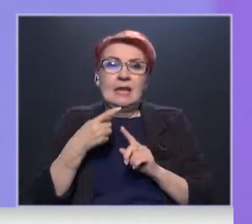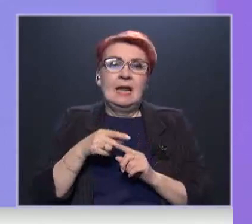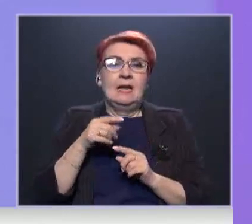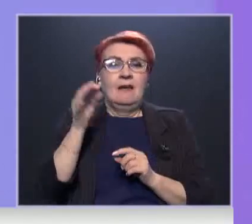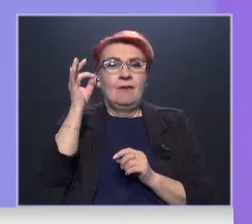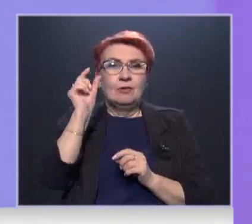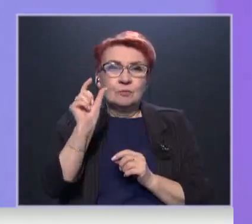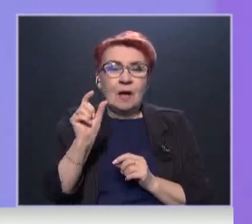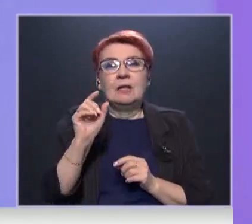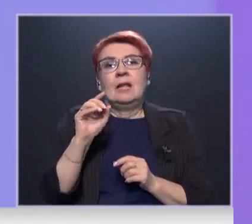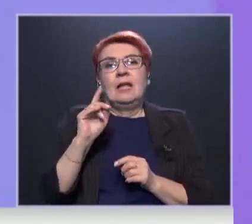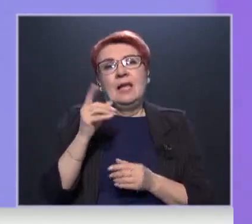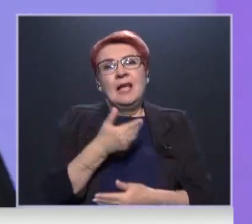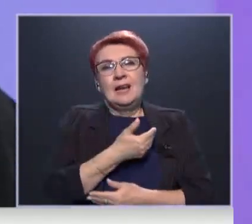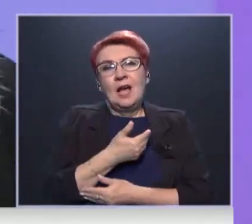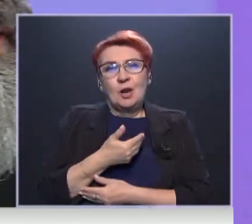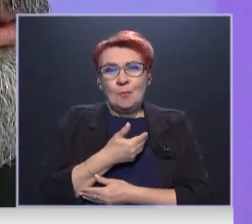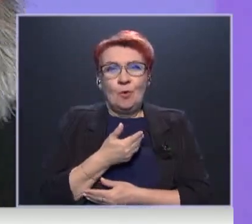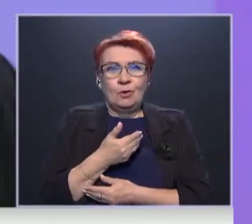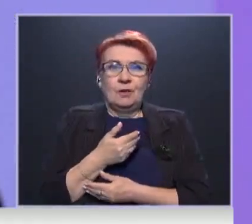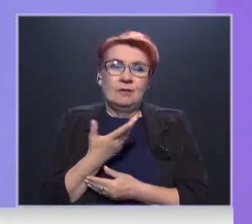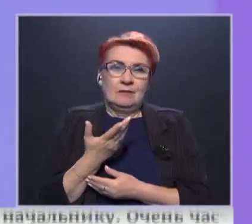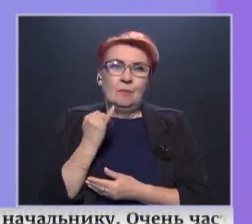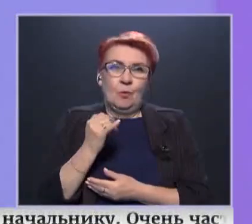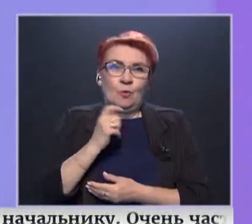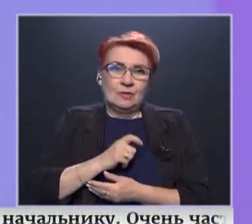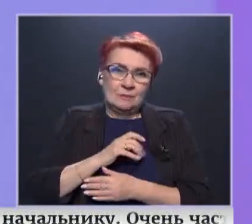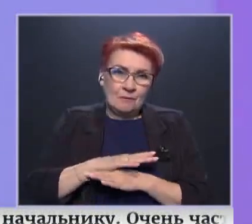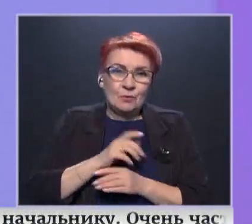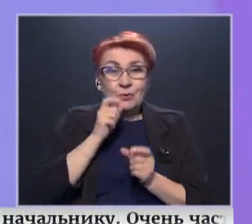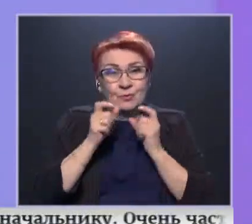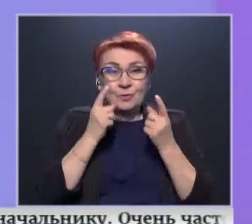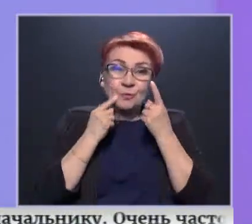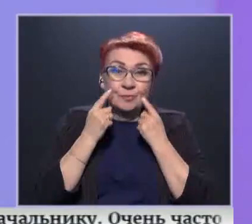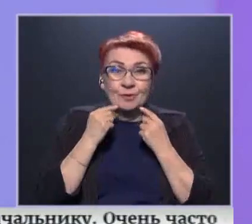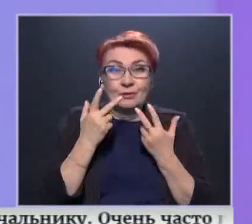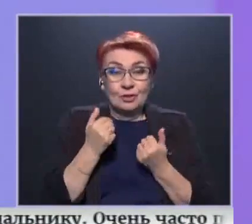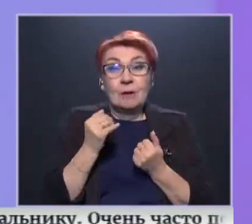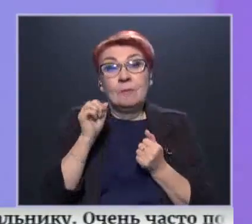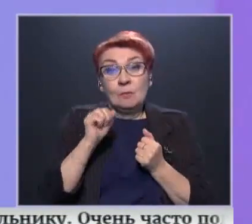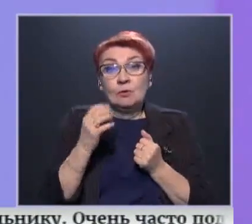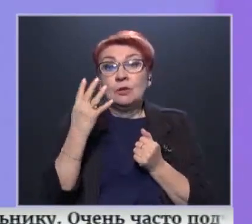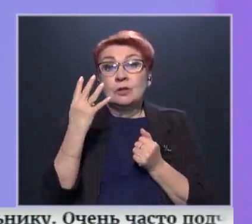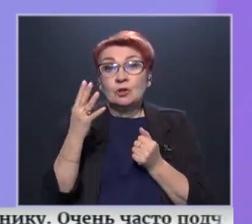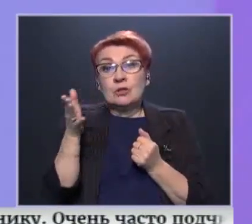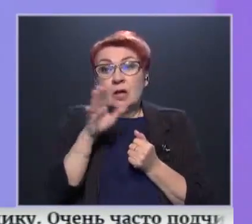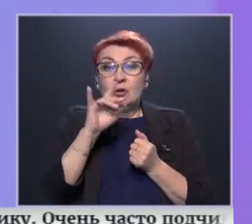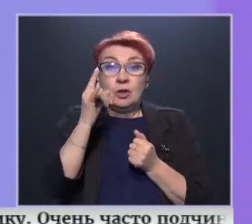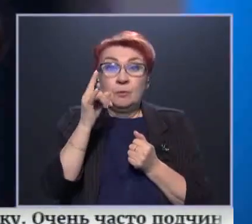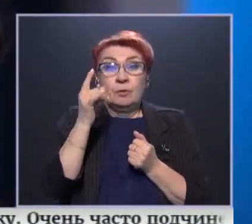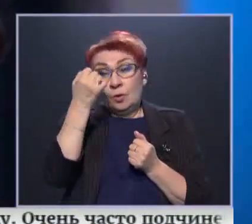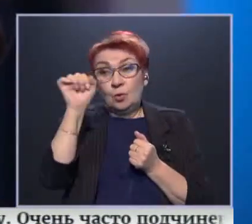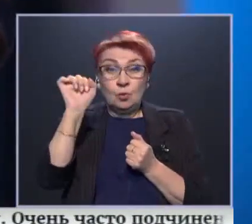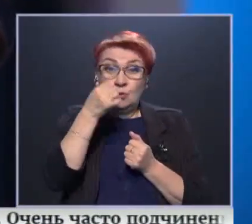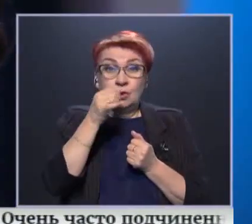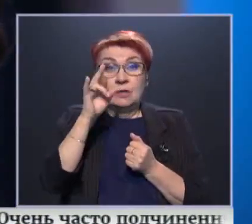или малыш плохо себя ведет, или какие-то еще обстоятельства, которые затруднительно постричь, так сказать, с четырех сторон, там крутится малыш. Священник